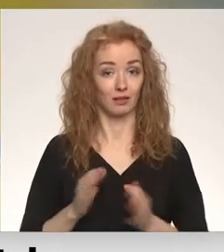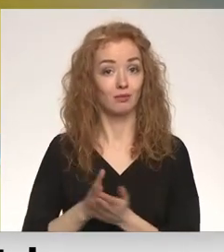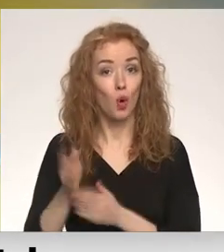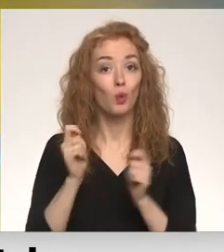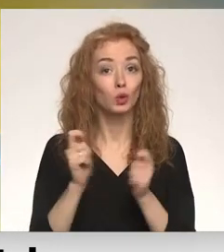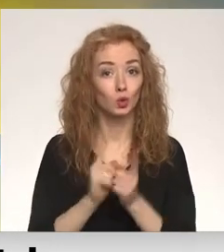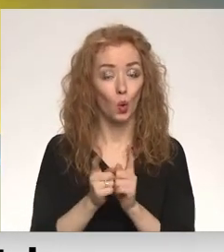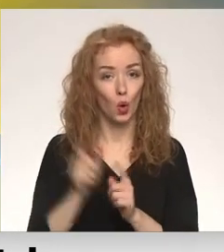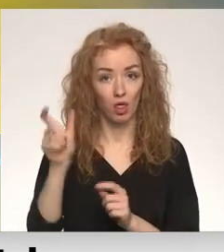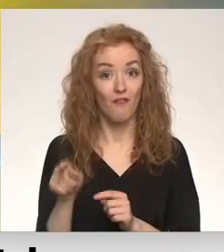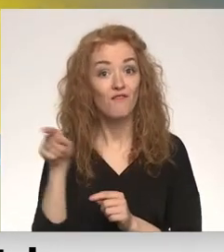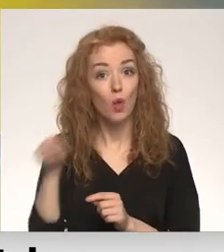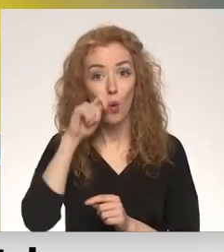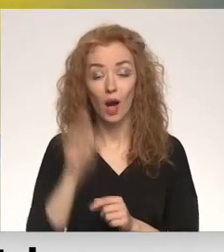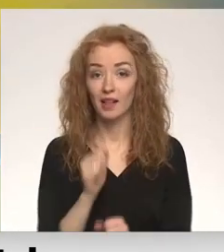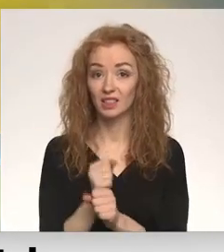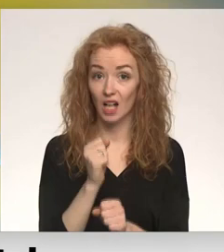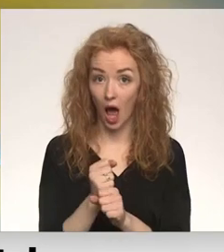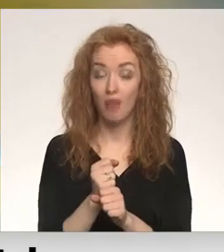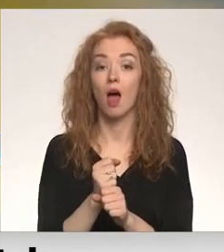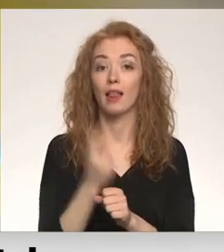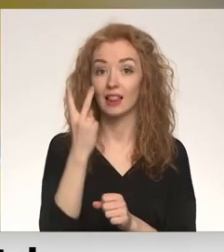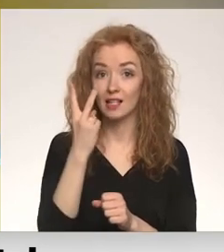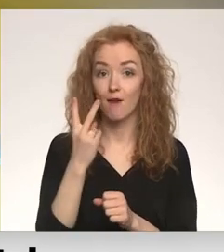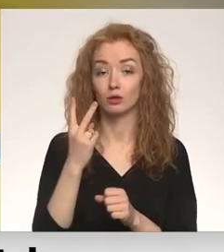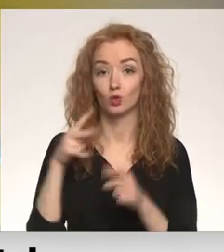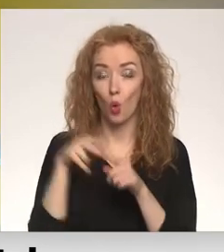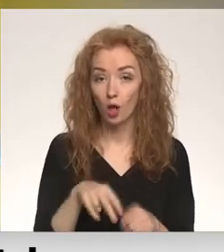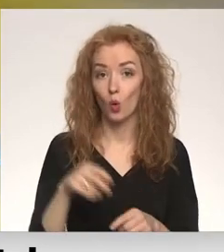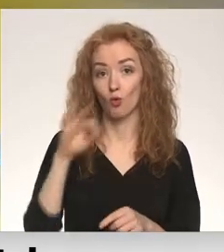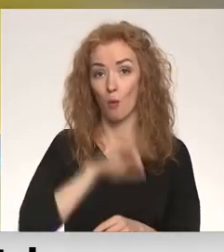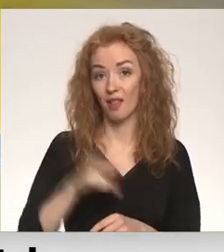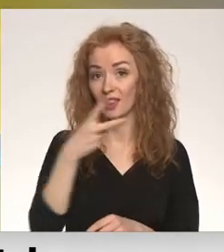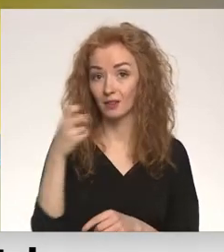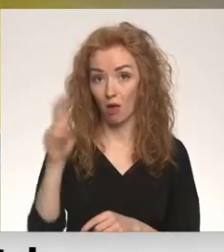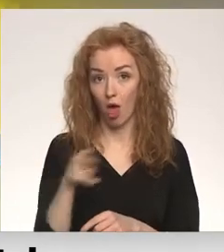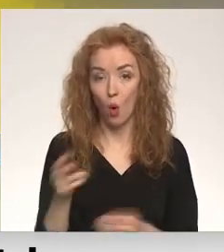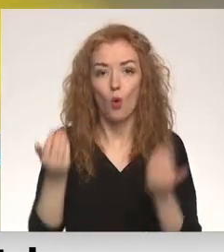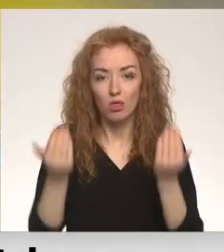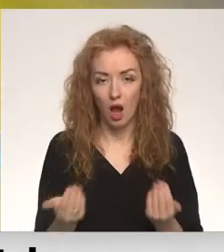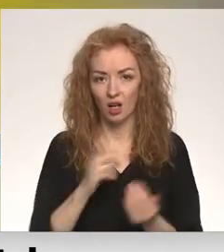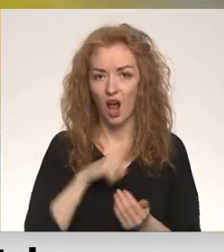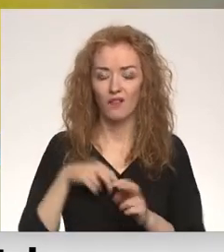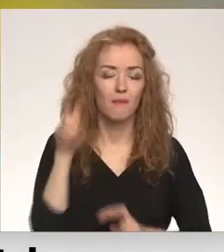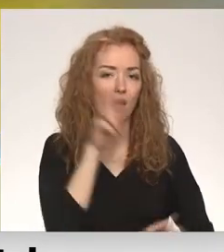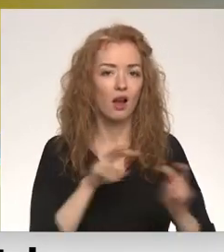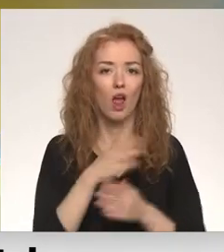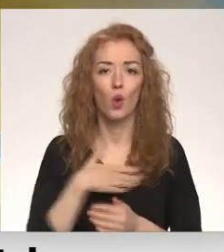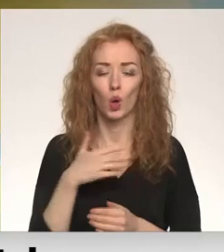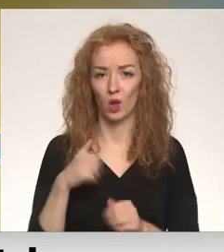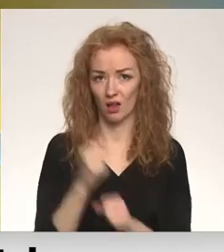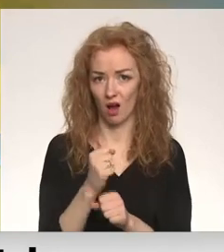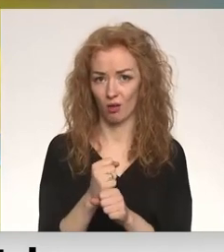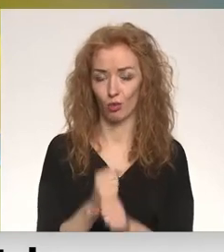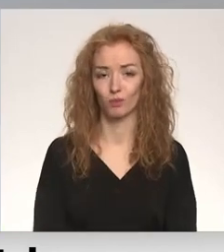strādājot divas slodzes Ukrainā pelnīja ap 200 eiro mēnesī. Tagad Latvijā steikšus meklē darbu. Plašāk Dāvids